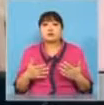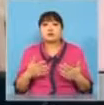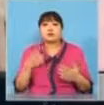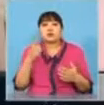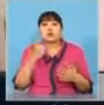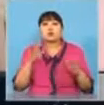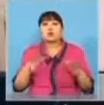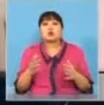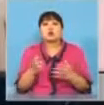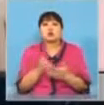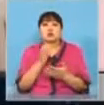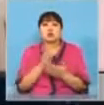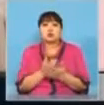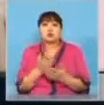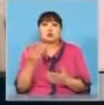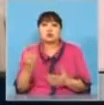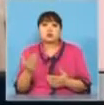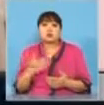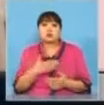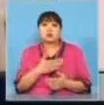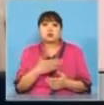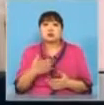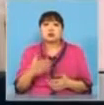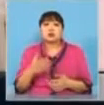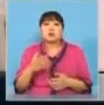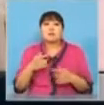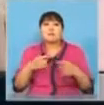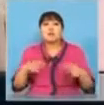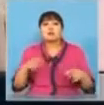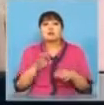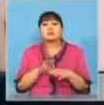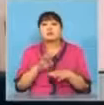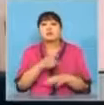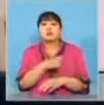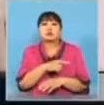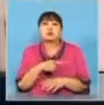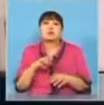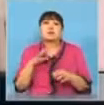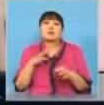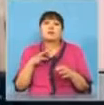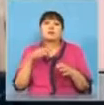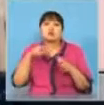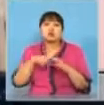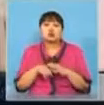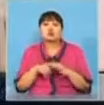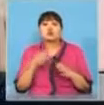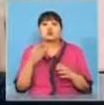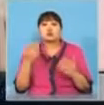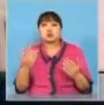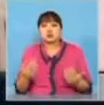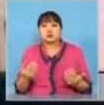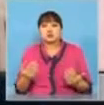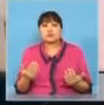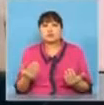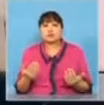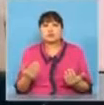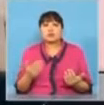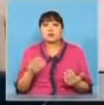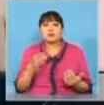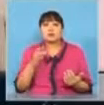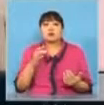бірінші орын алып отыр ғой, сол біздің басқа медициналық патологияның ішінде. Енді